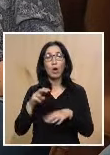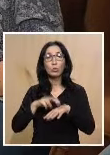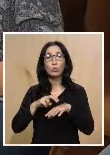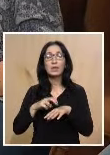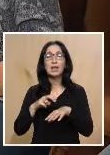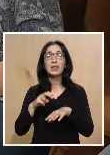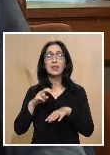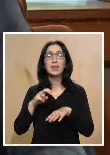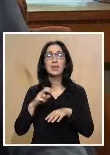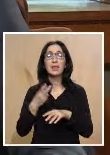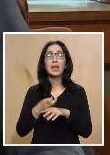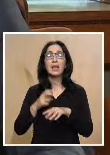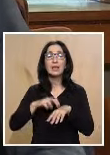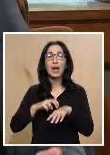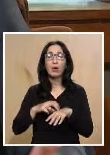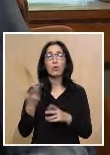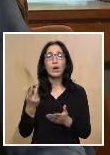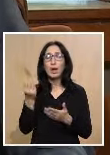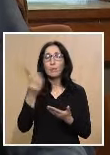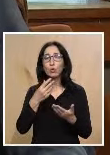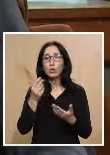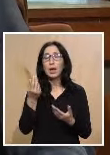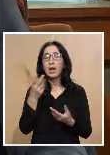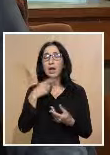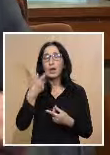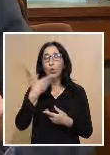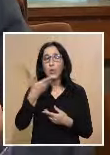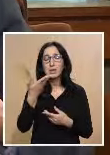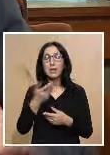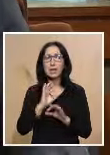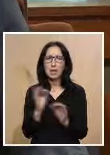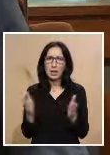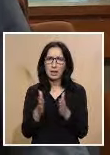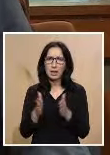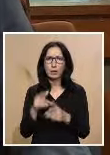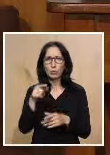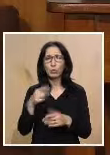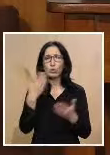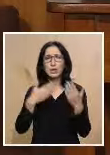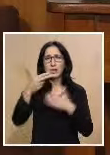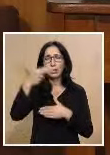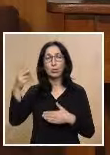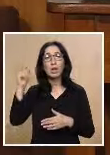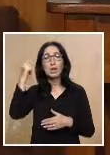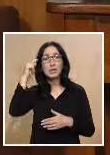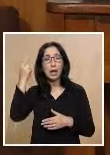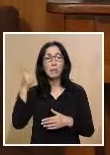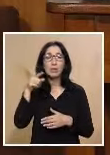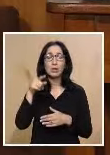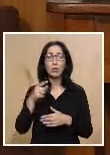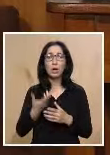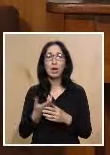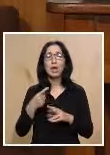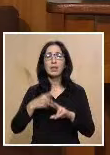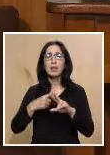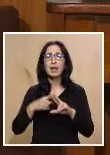Доцент Дякова, как бихте описали най-накратко за тези, които не знаят, този институт? Замисъла на Митхат